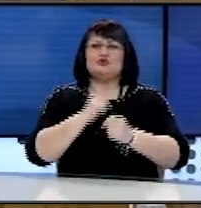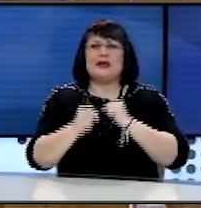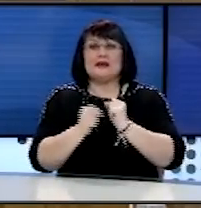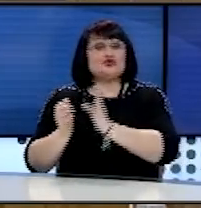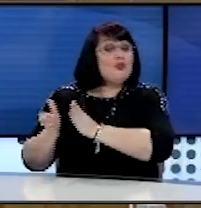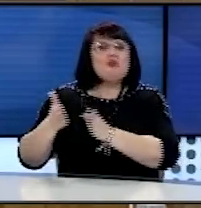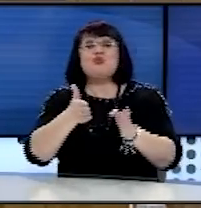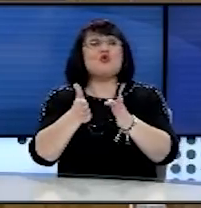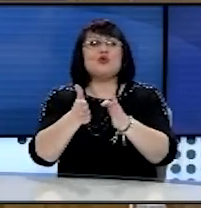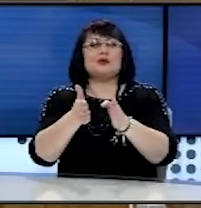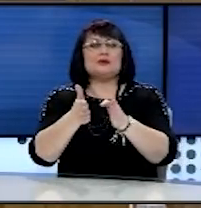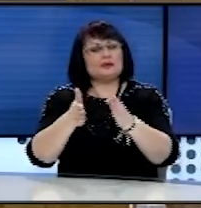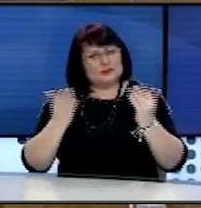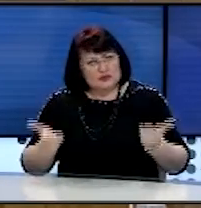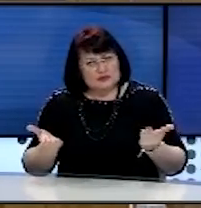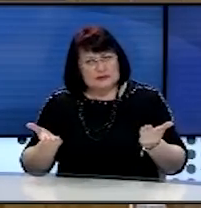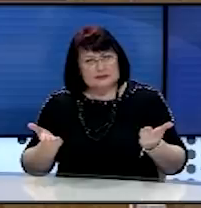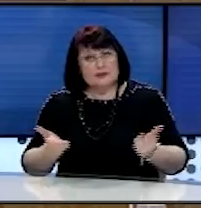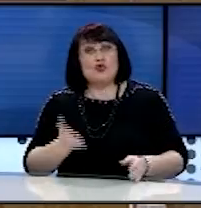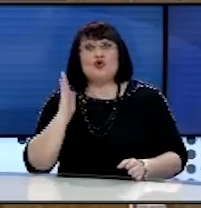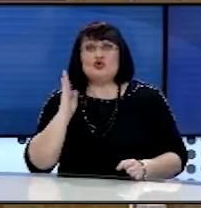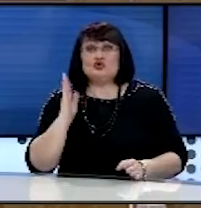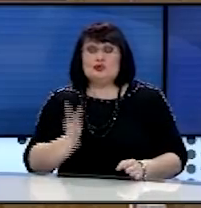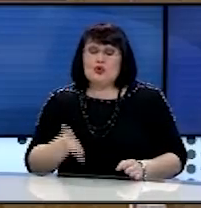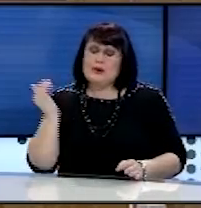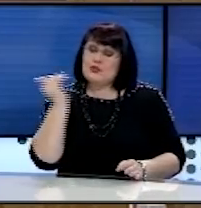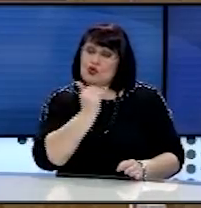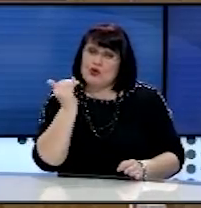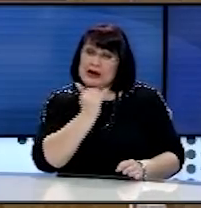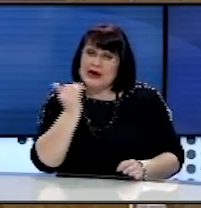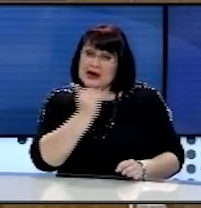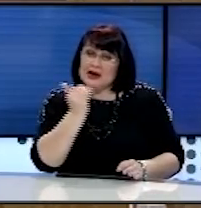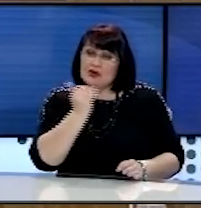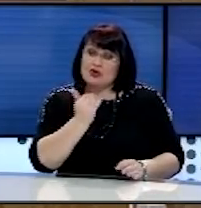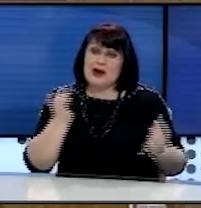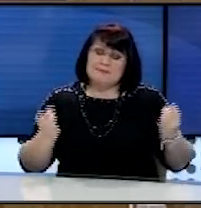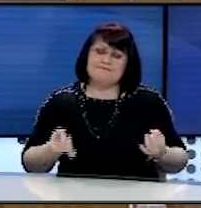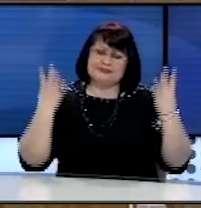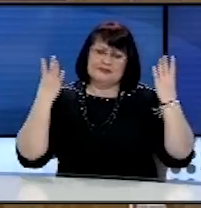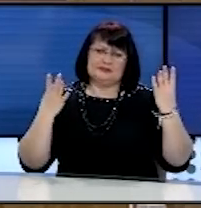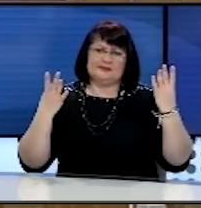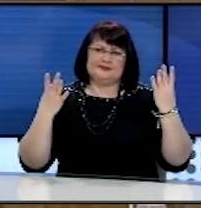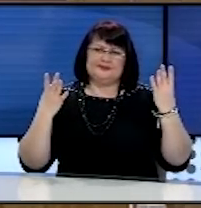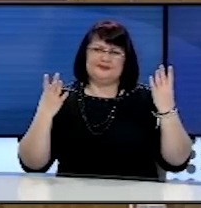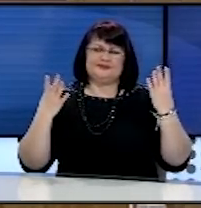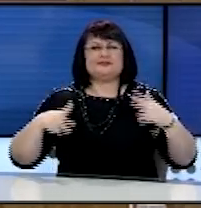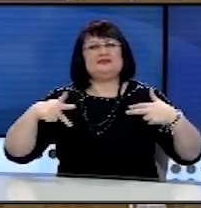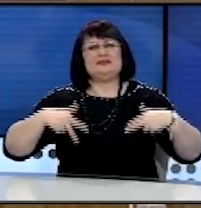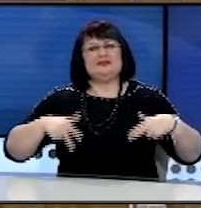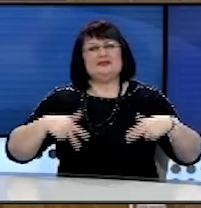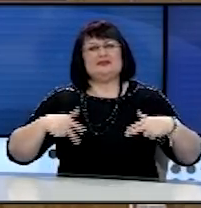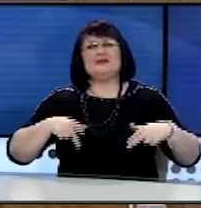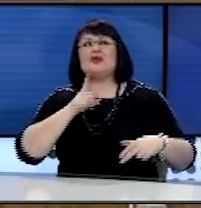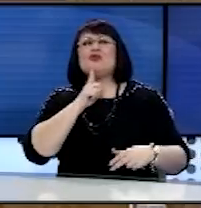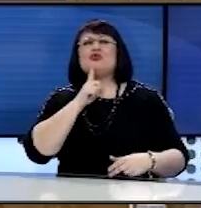τέτοια κατεύθυνση, ώστε όσο γίνεται πιο σύντομα να απαλλαγούν τόσο από τις κυβερνήσεις